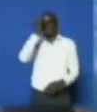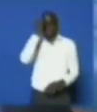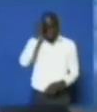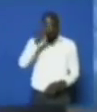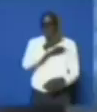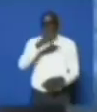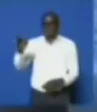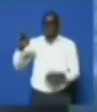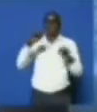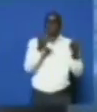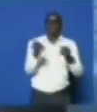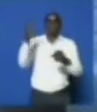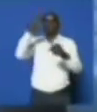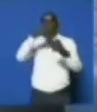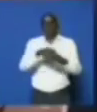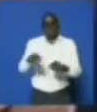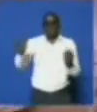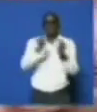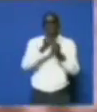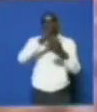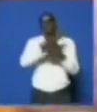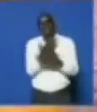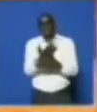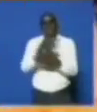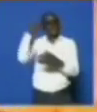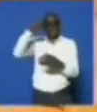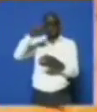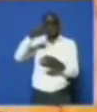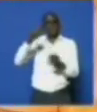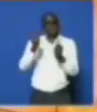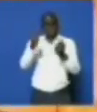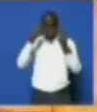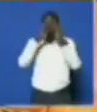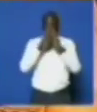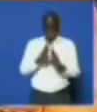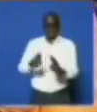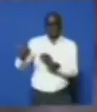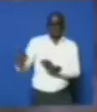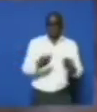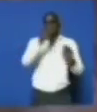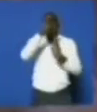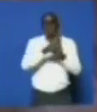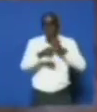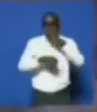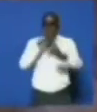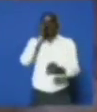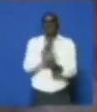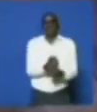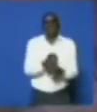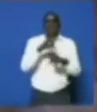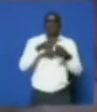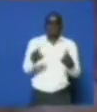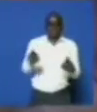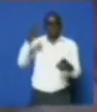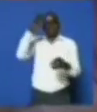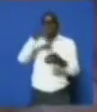va jouer sa partition en tant que pays d'hospitalité qui respecte les engagements internationaux mais dans un contexte